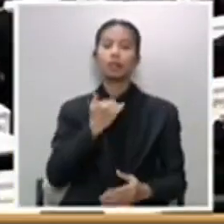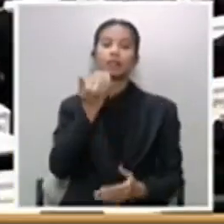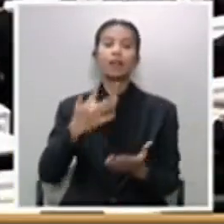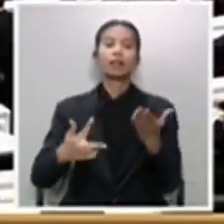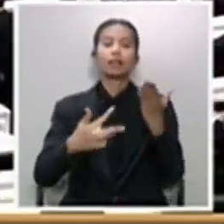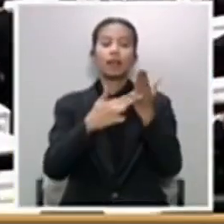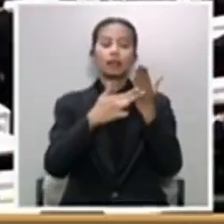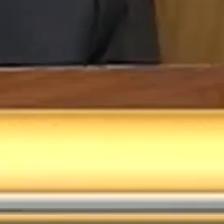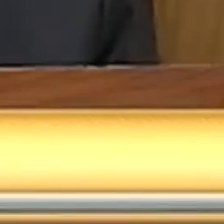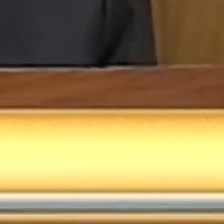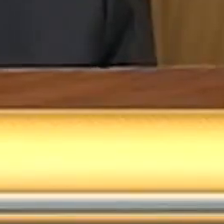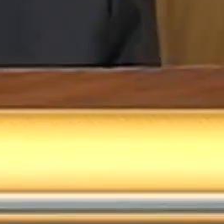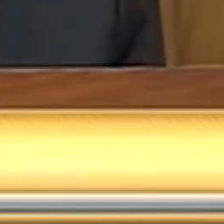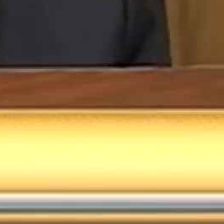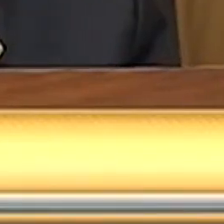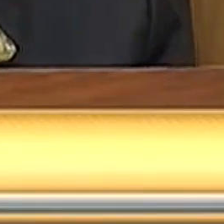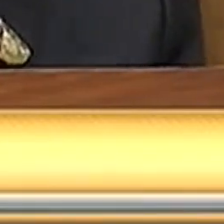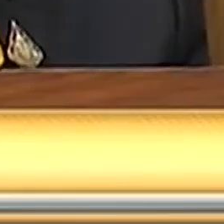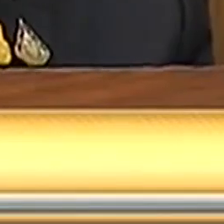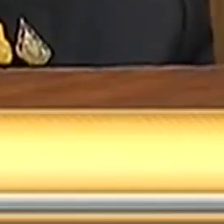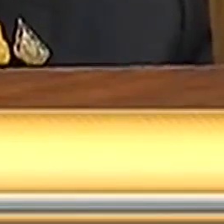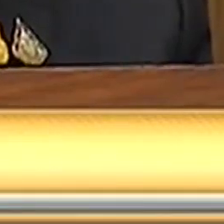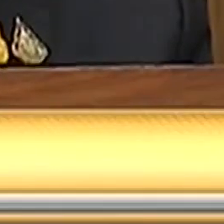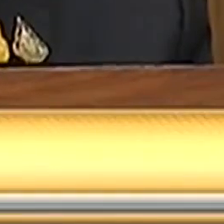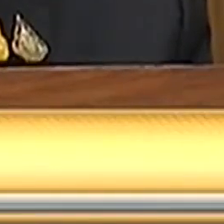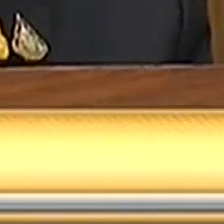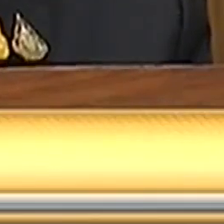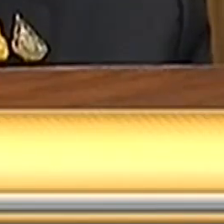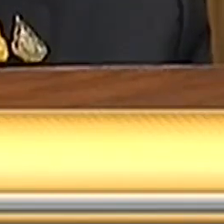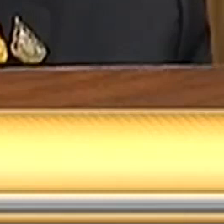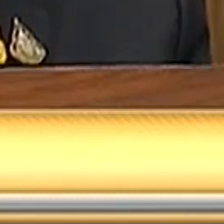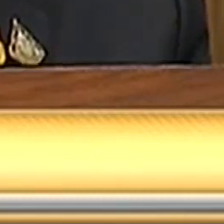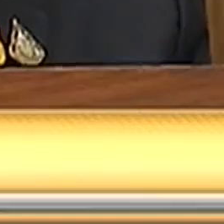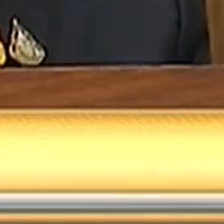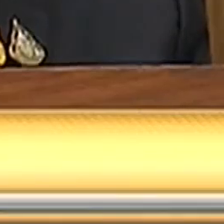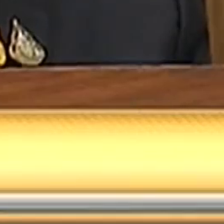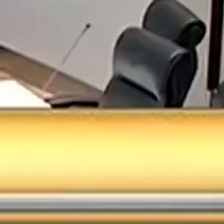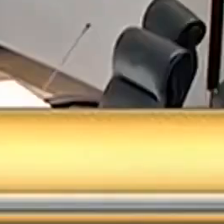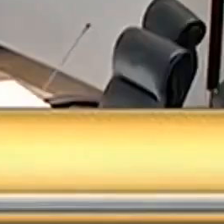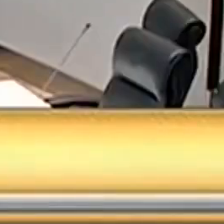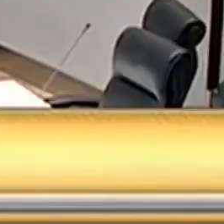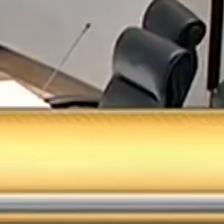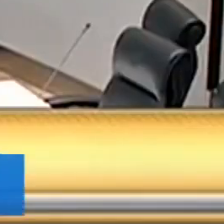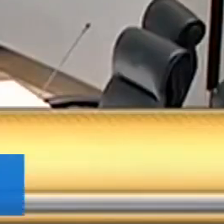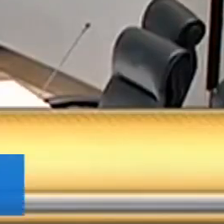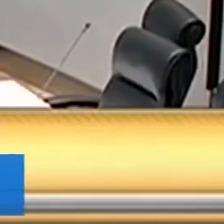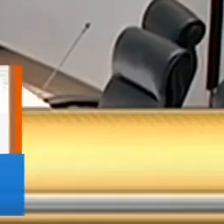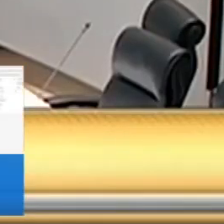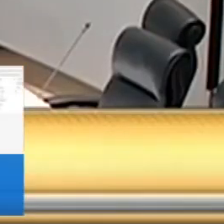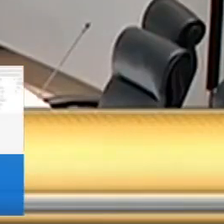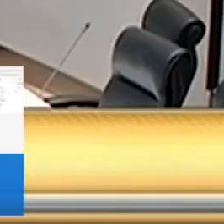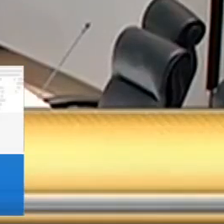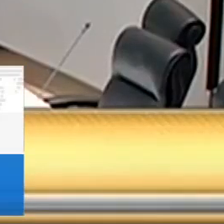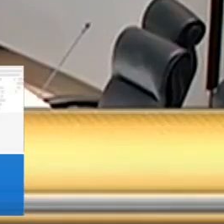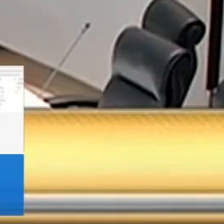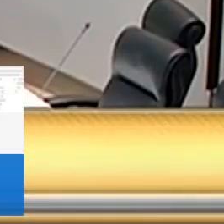ะ ผมขออนุญาตการถวายสัตย์ปฏิญาณเป็นเรื่องสำคัญและนายกรัฐมนตรีพร้อมคณะรัฐมนตรีได้กระทำผิดพลาด